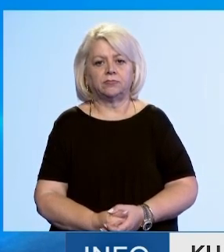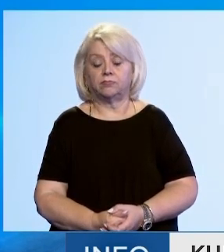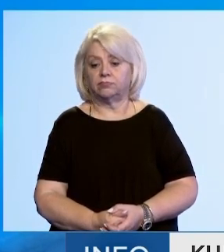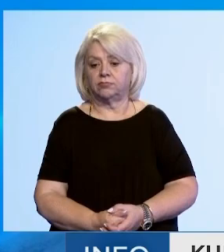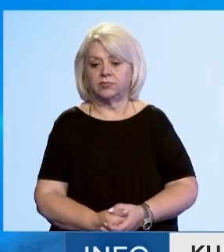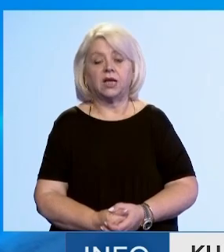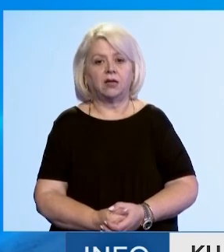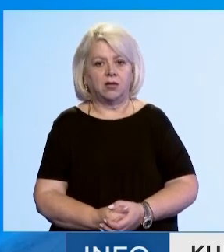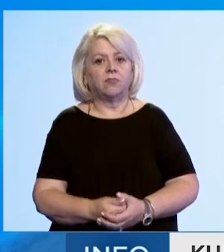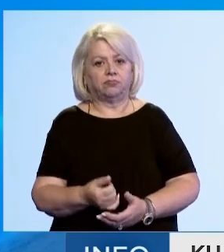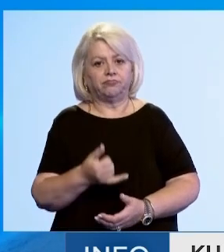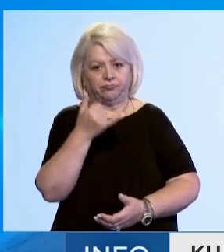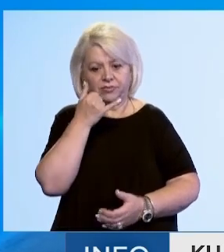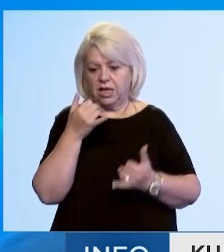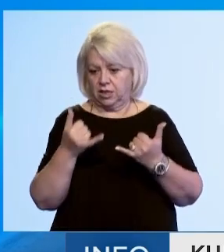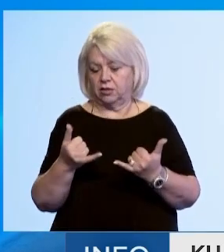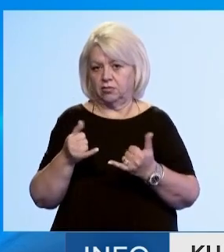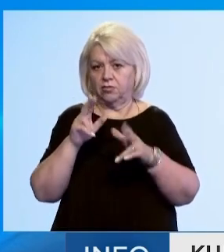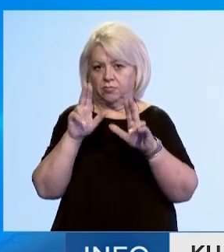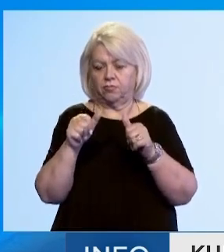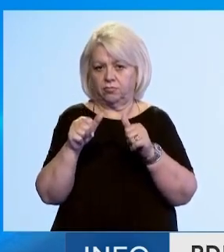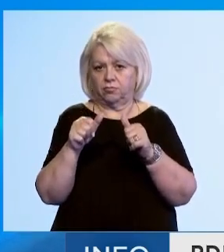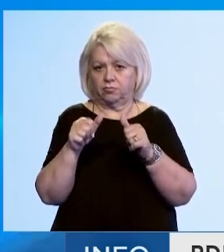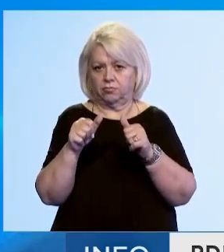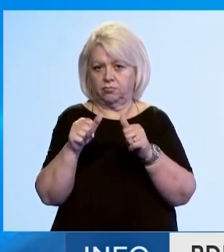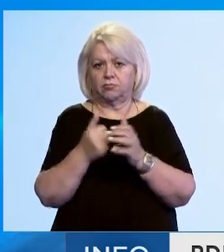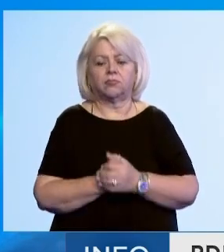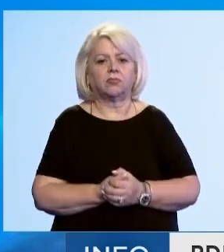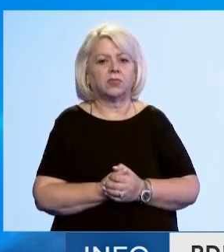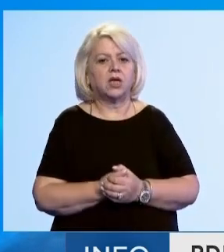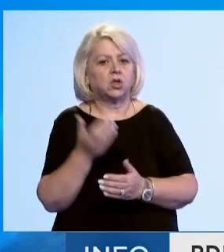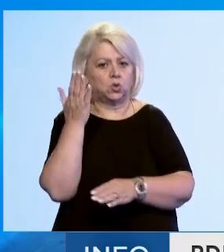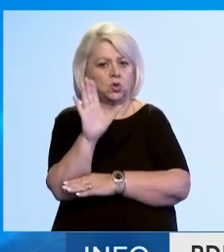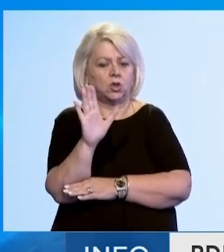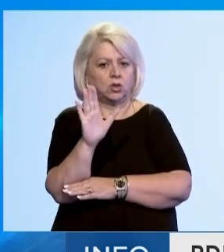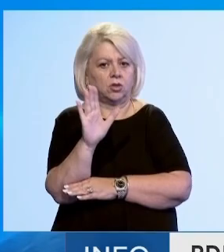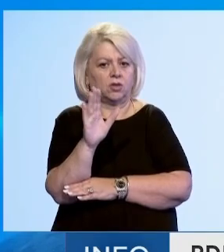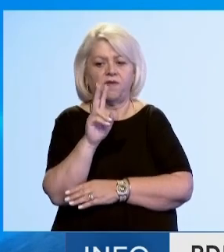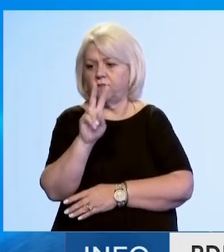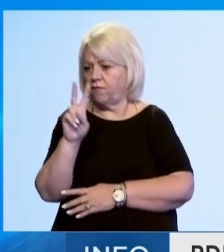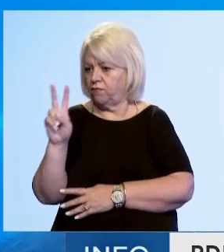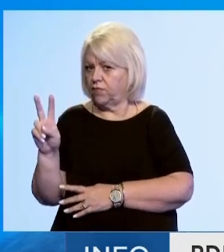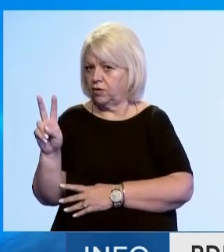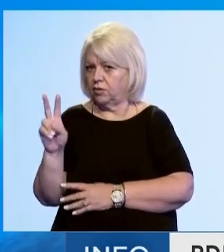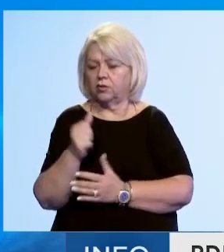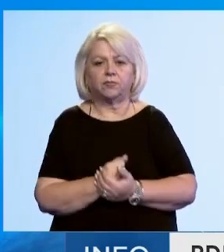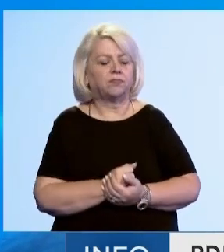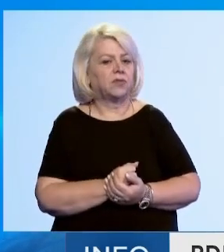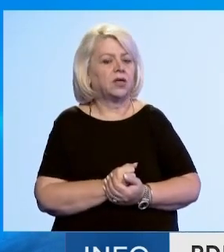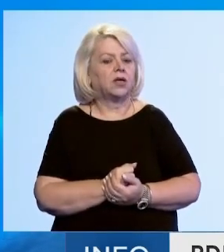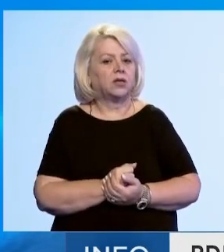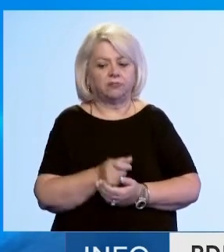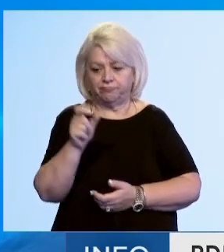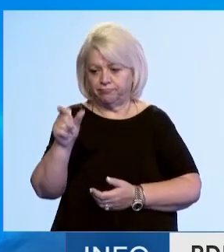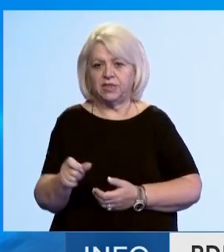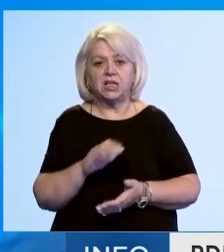Nga regjia më bëjmë dije se tashmë kemi në lidhje të drejt për drejt zyrtarin e lëvizjes vetëvendosje, një herë është